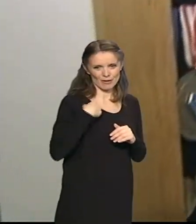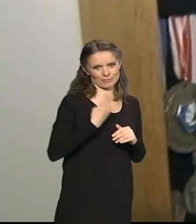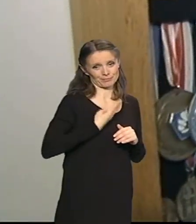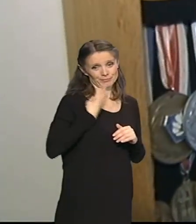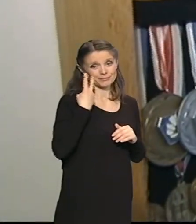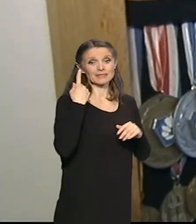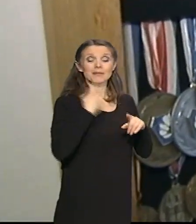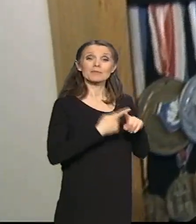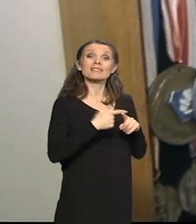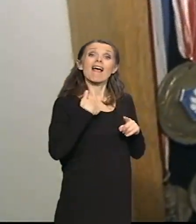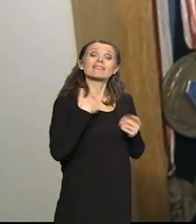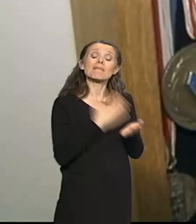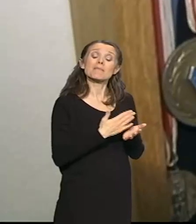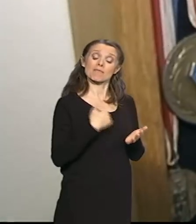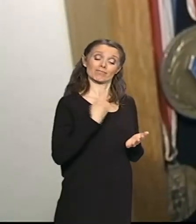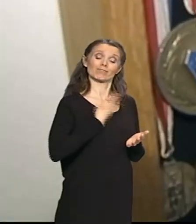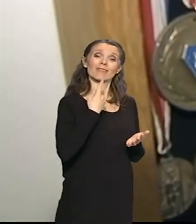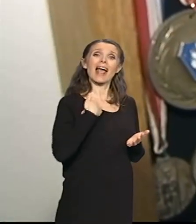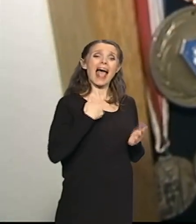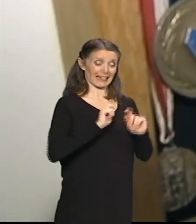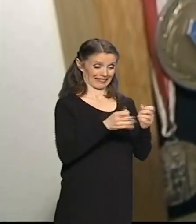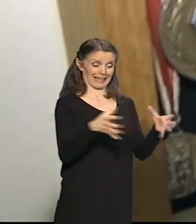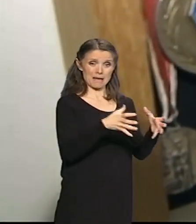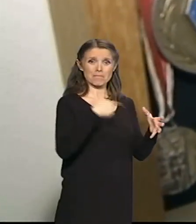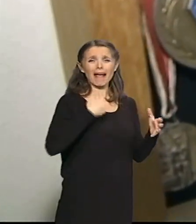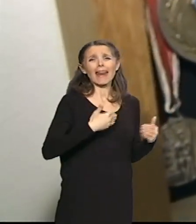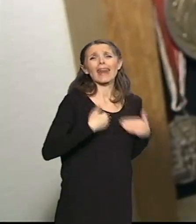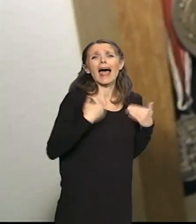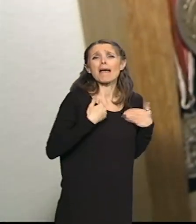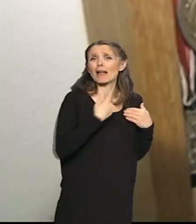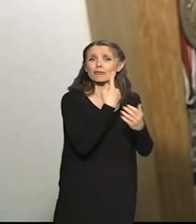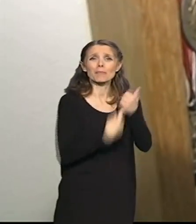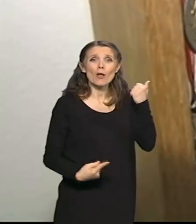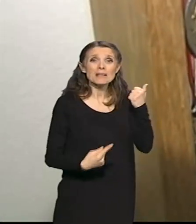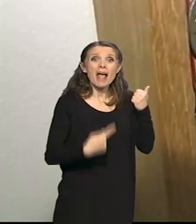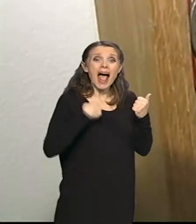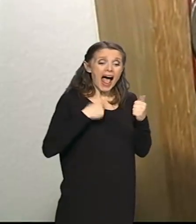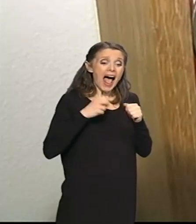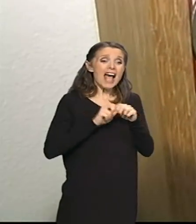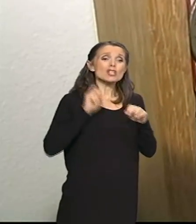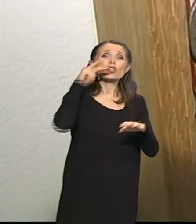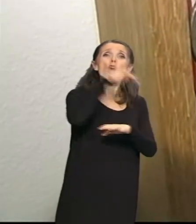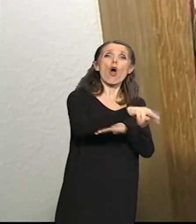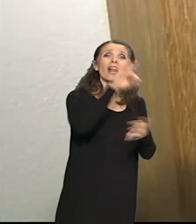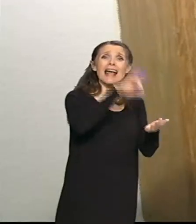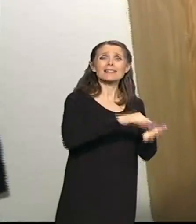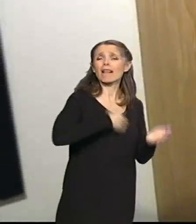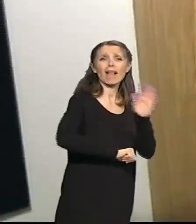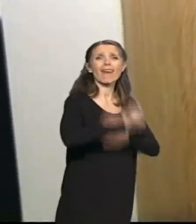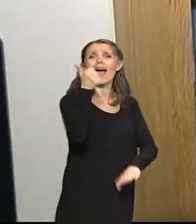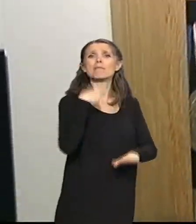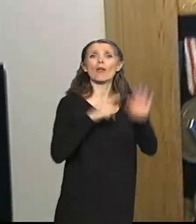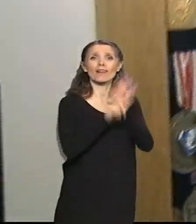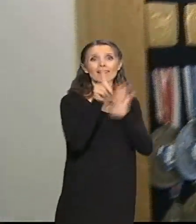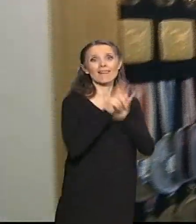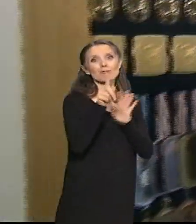jer sam bio najmlađi član u timu, a imao sam najbolji rezultat u skoku ima na cilj. Tako da sam u stvari